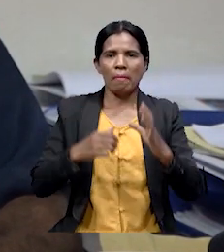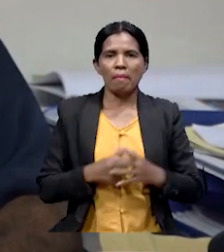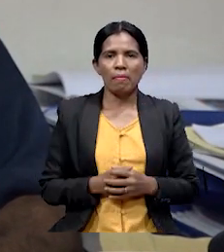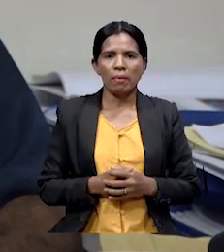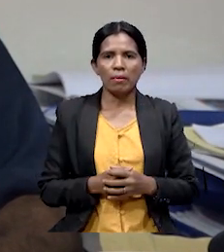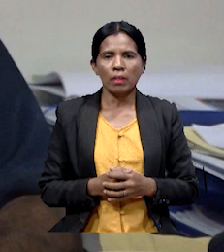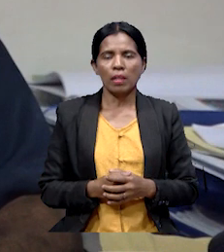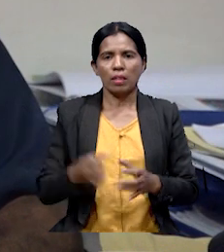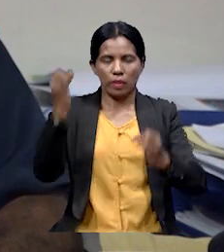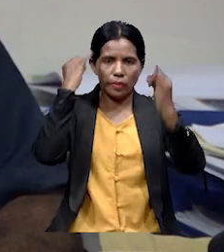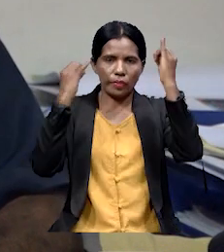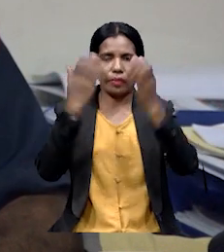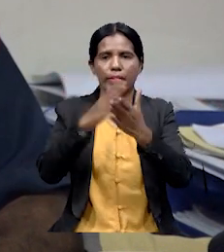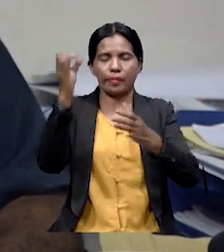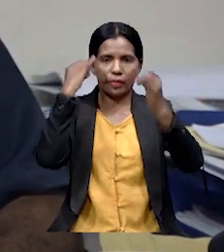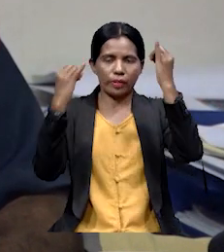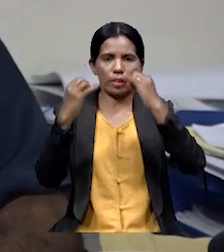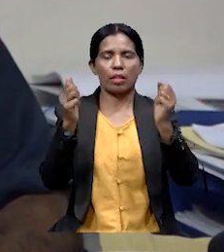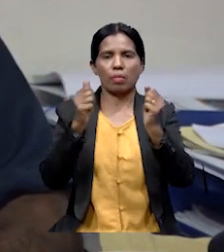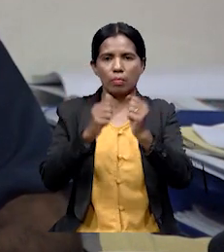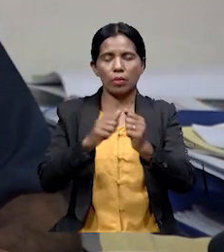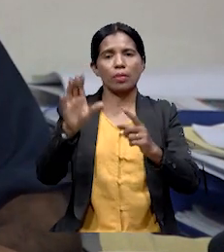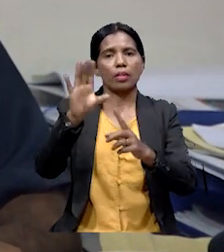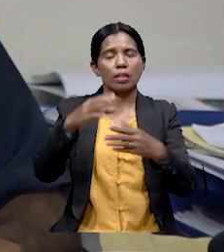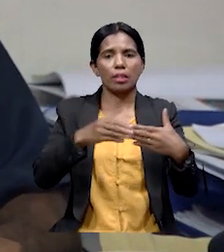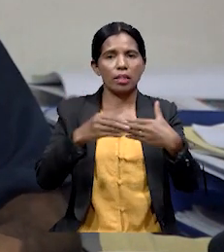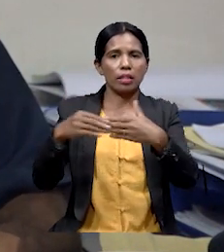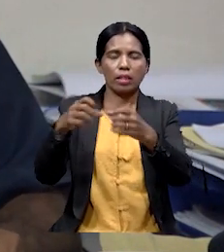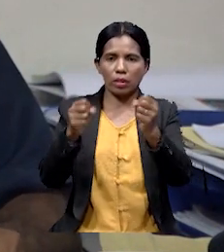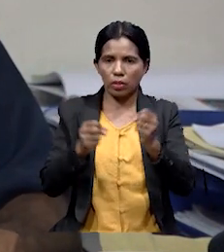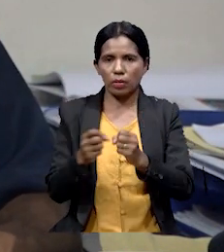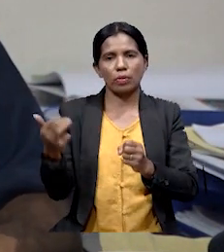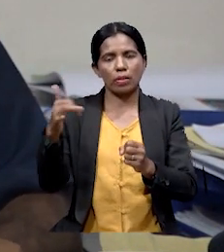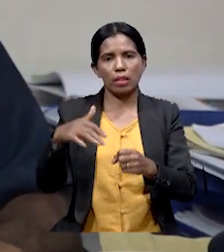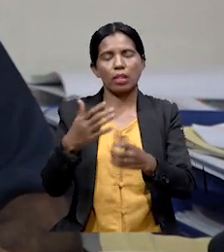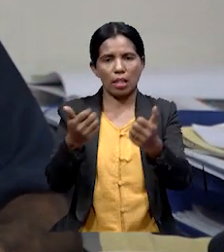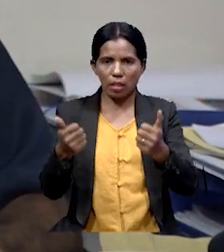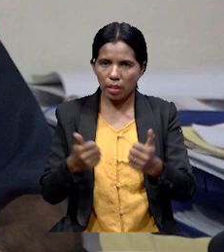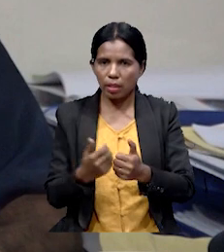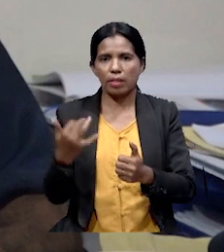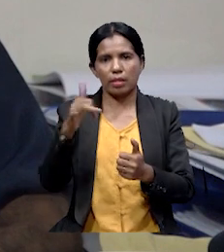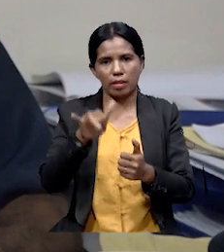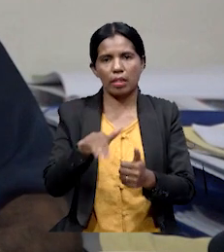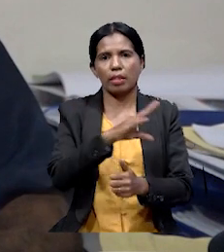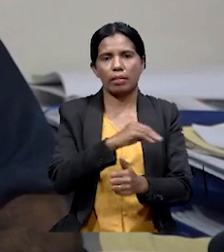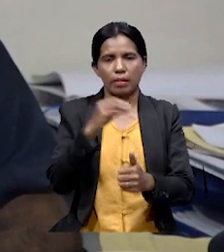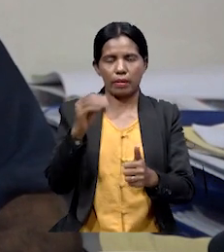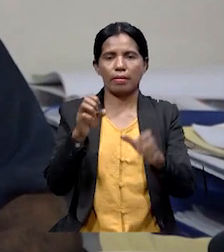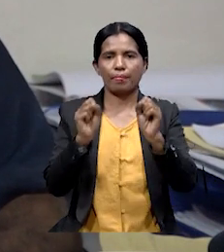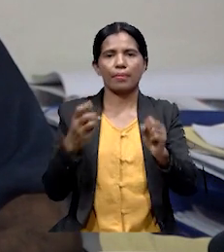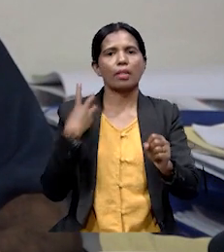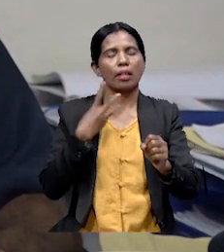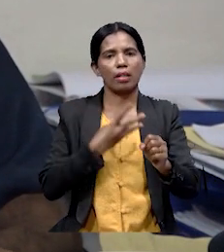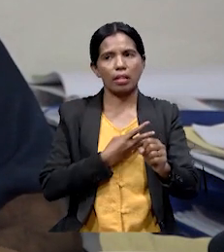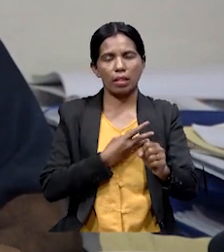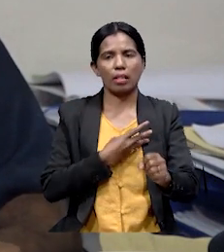koordinasi mau partai leader komunitas sira jadi yang saya suku kaldea peraturannya iya intenda malu dia